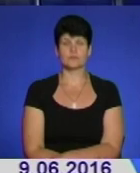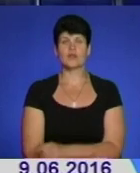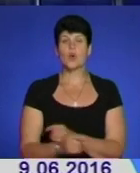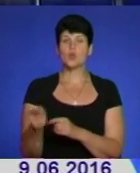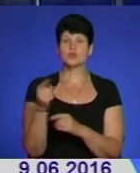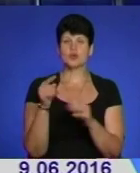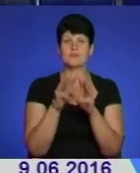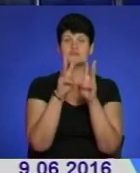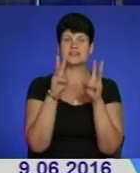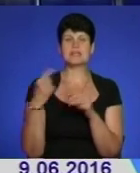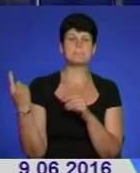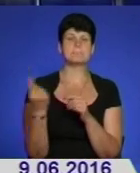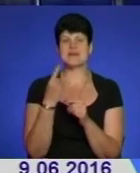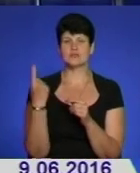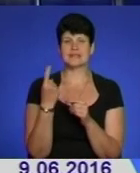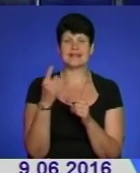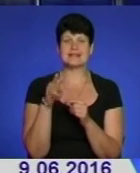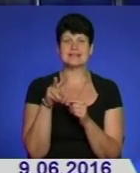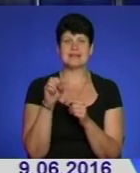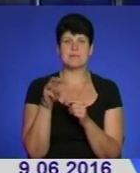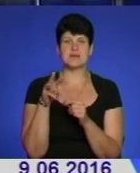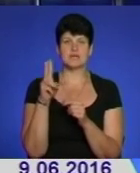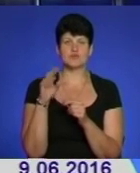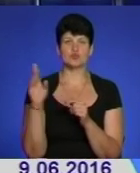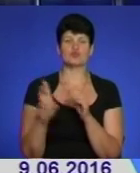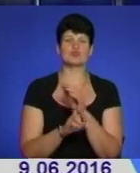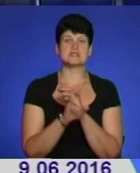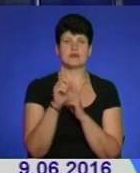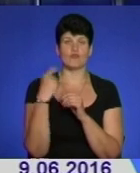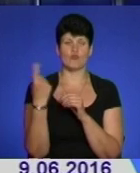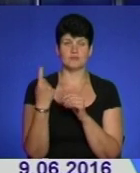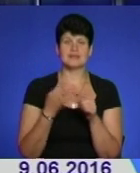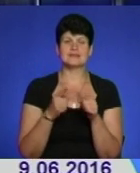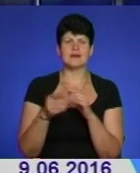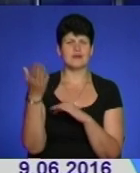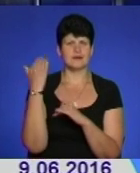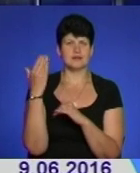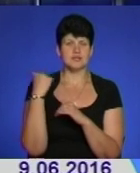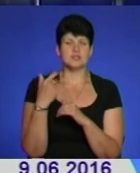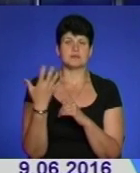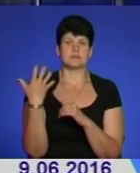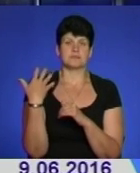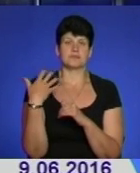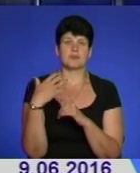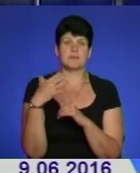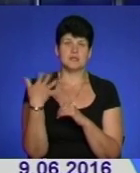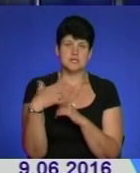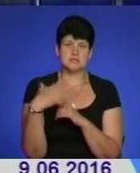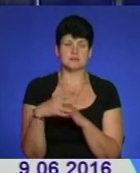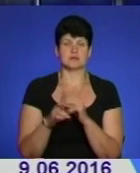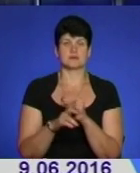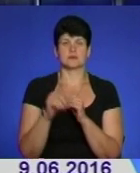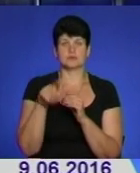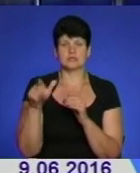У Тернополі освятили першу та єдину лемківську церкву в області. Раніше лемківська громада, це майже півсотні парафіян в обласному центрі, молилися